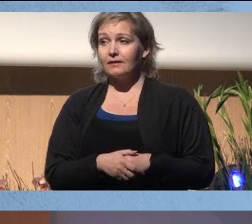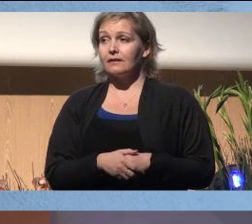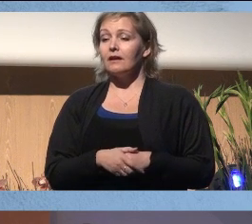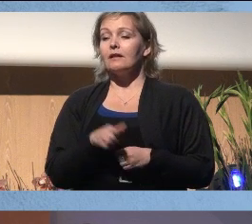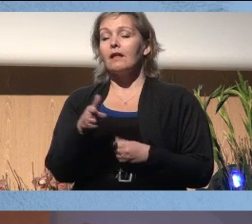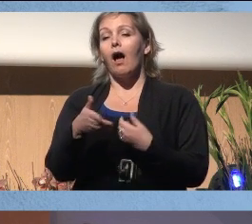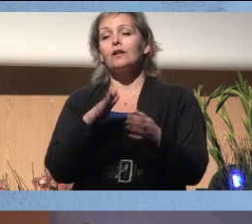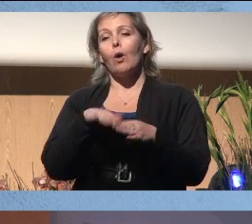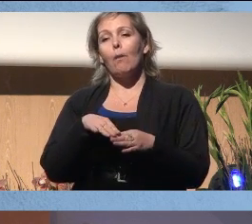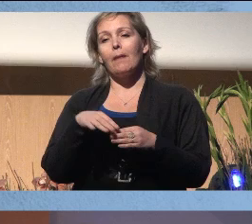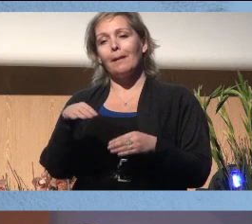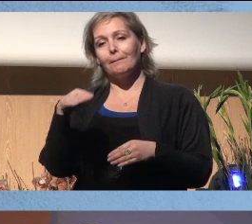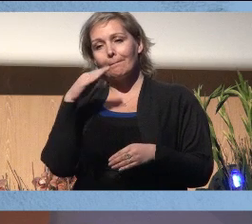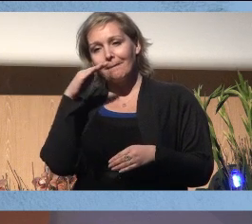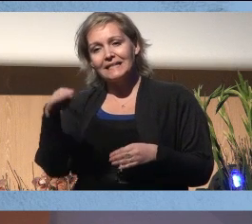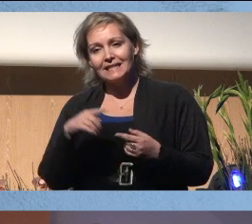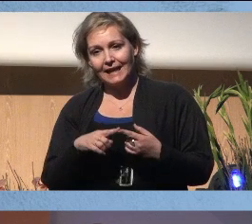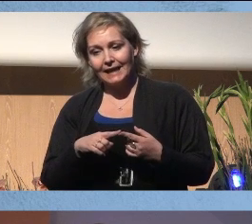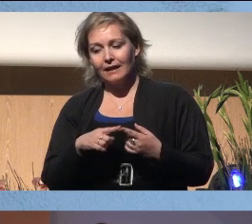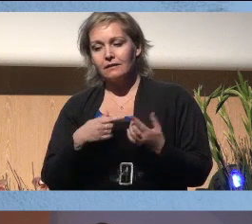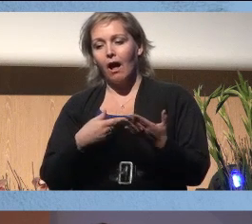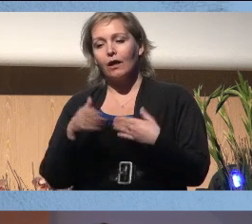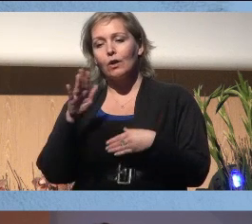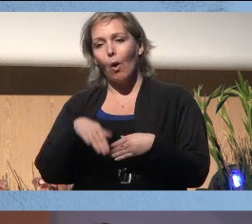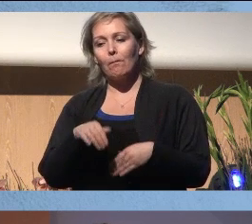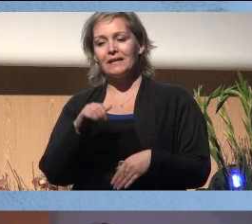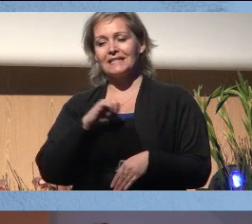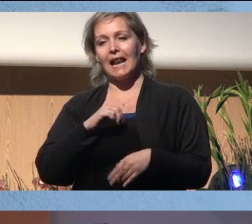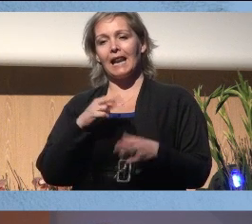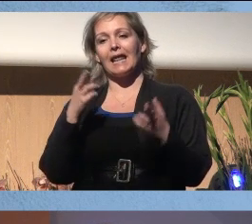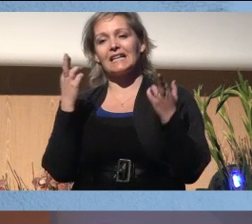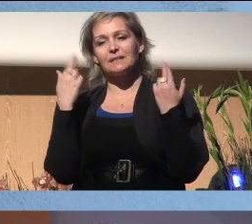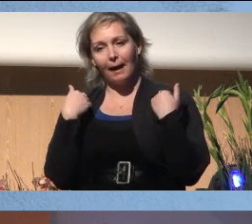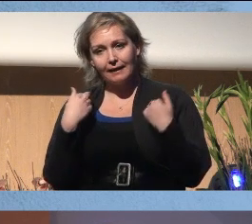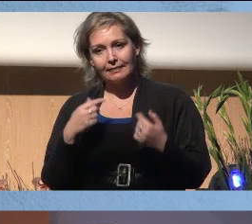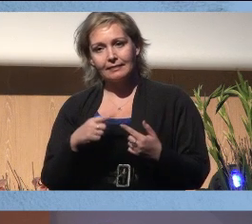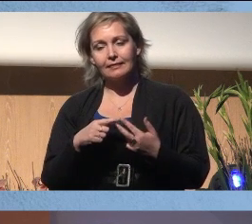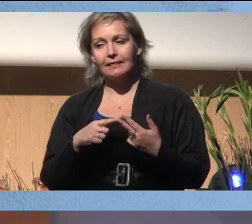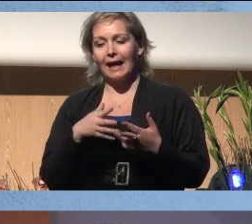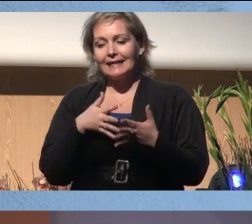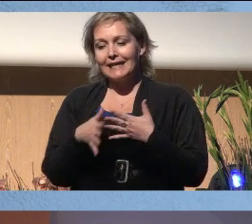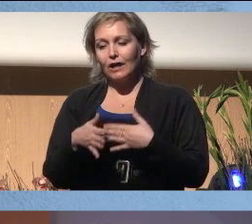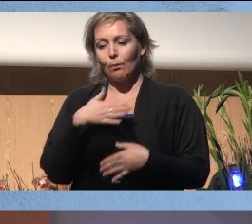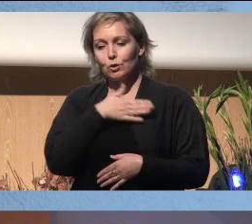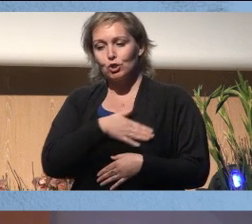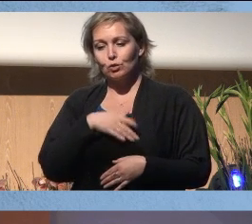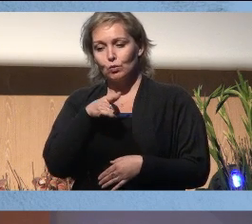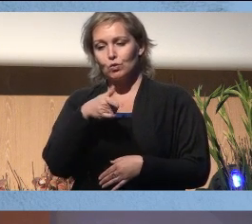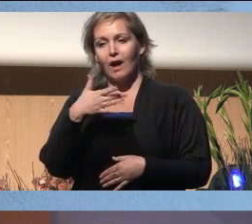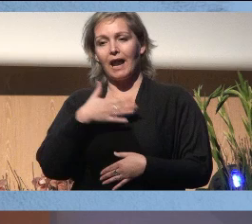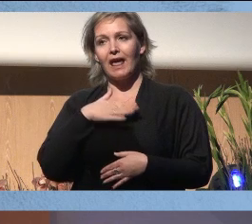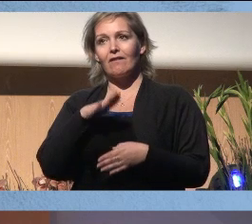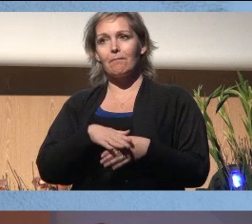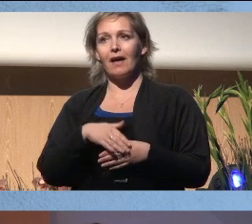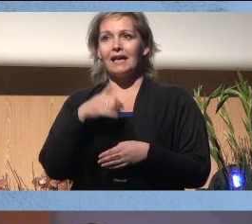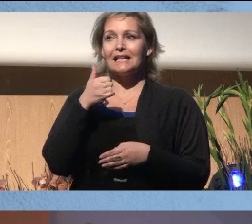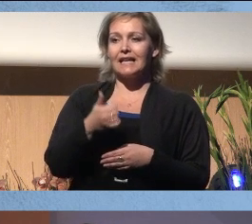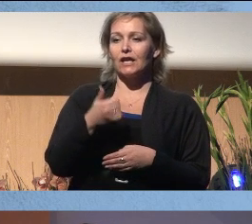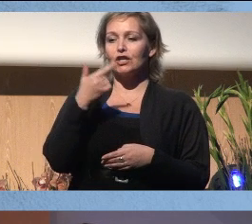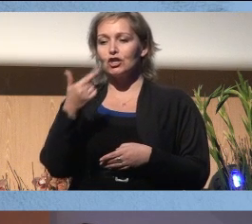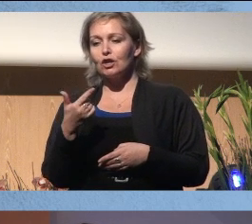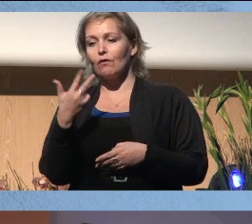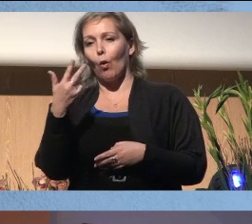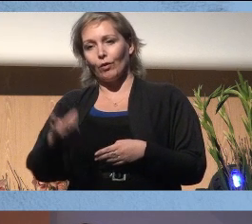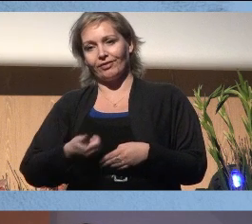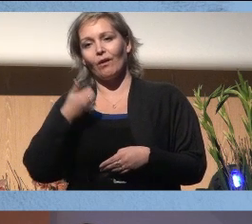Det handler om mestring. Det handler også om selvrespekt. Gjennom en sykdom du skal leve med i 6, 7, 8